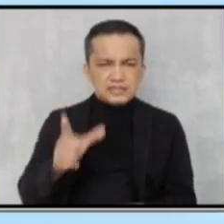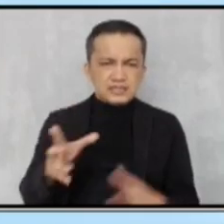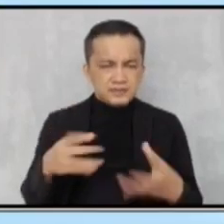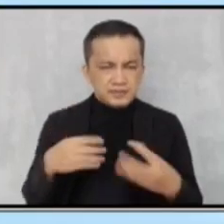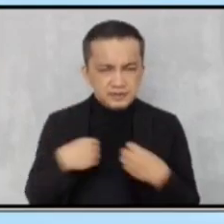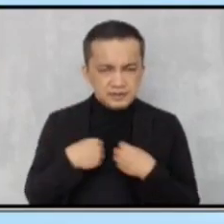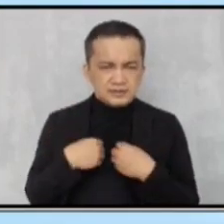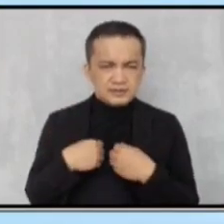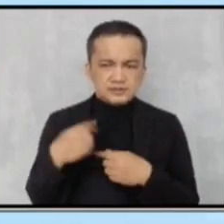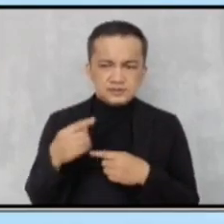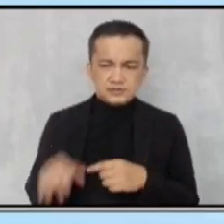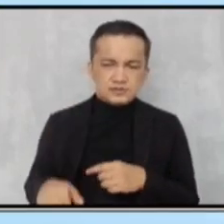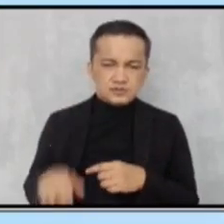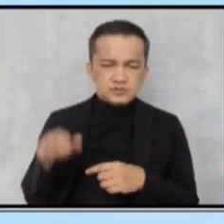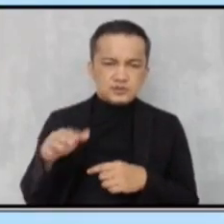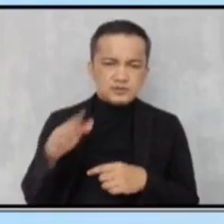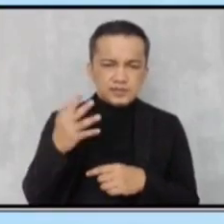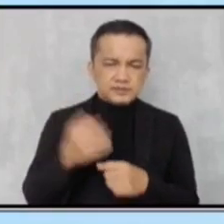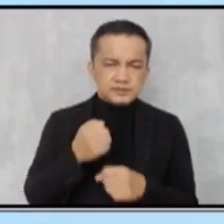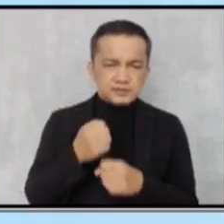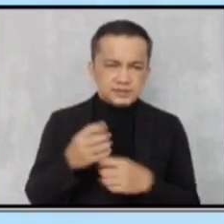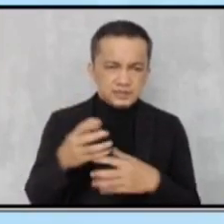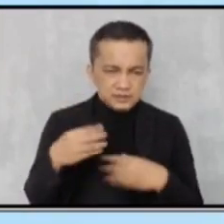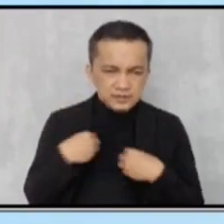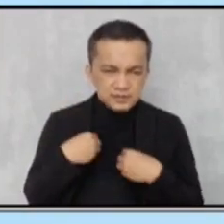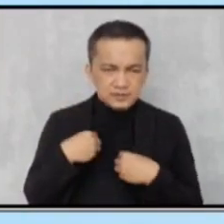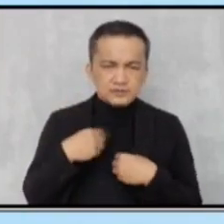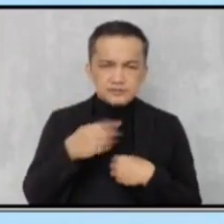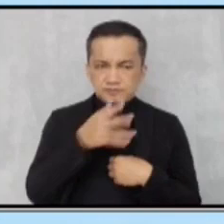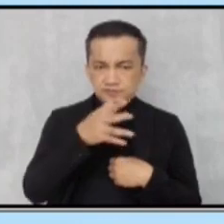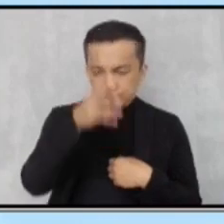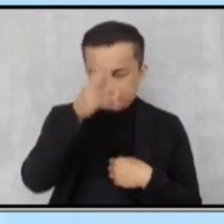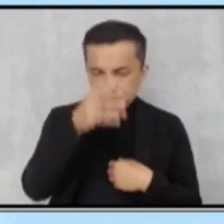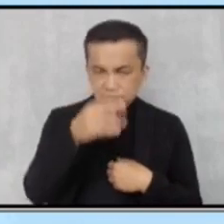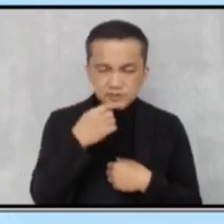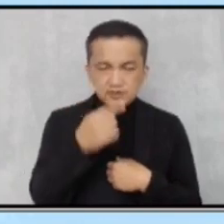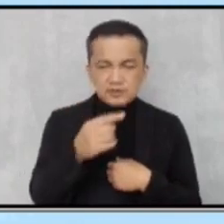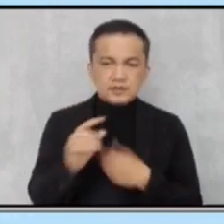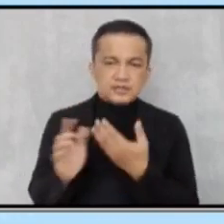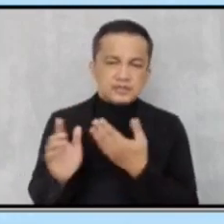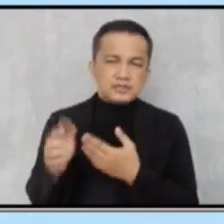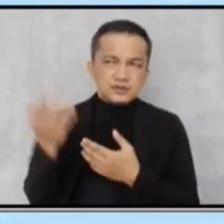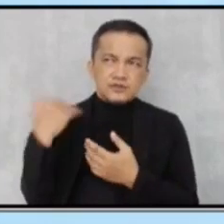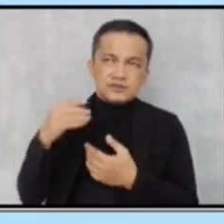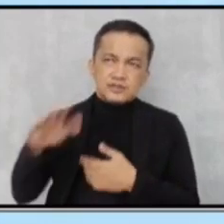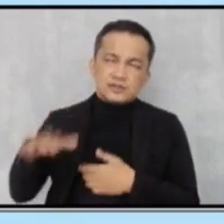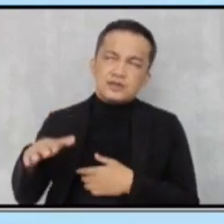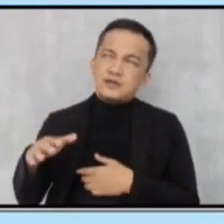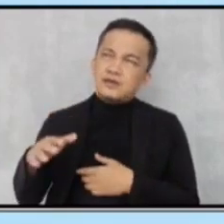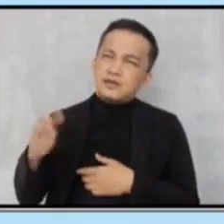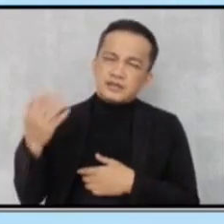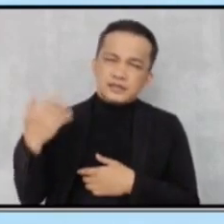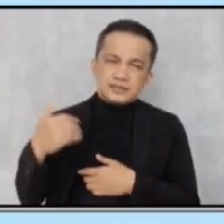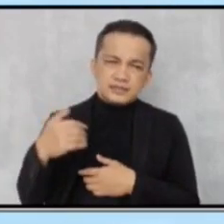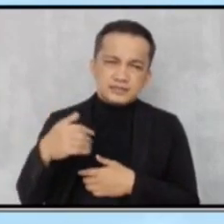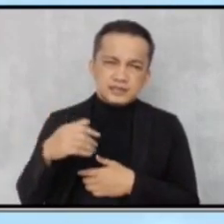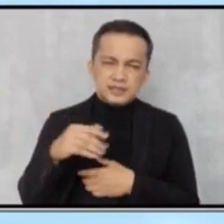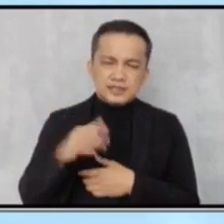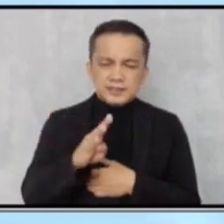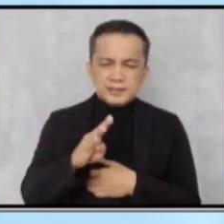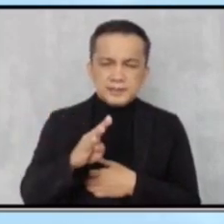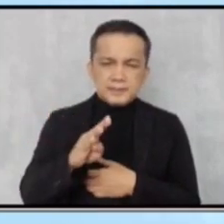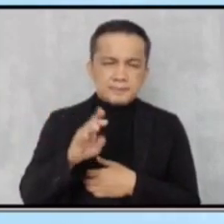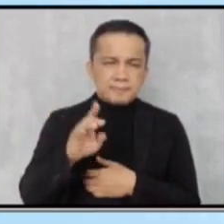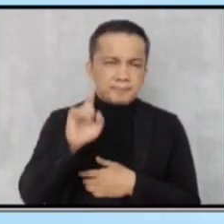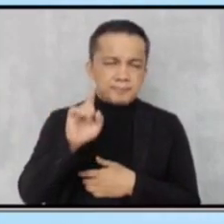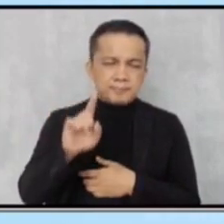na siya noong inamin niya ito sa kanyang mga magulang. At sinabi din niya na noong mga panahon na yon ay shy bisexual at doon niya napagtanto na